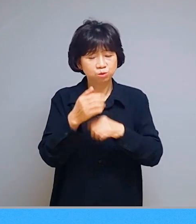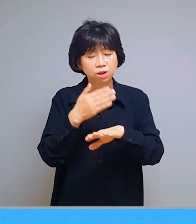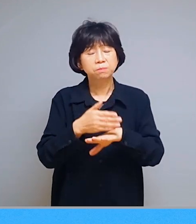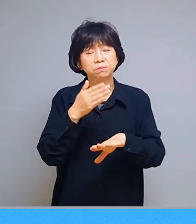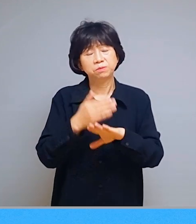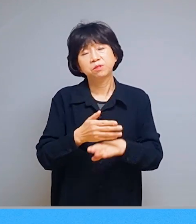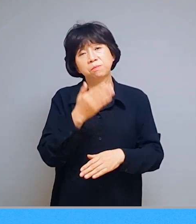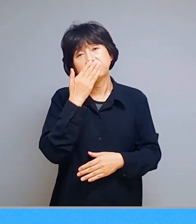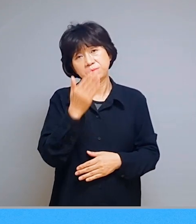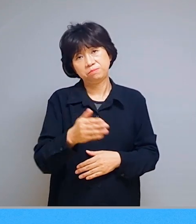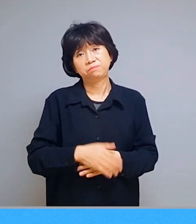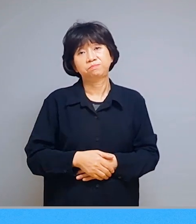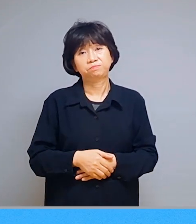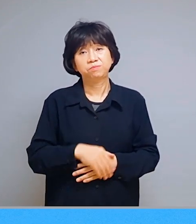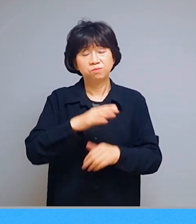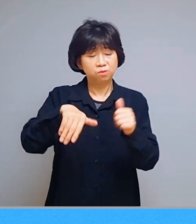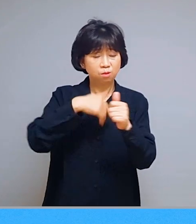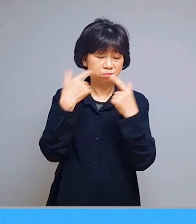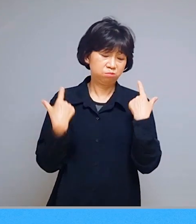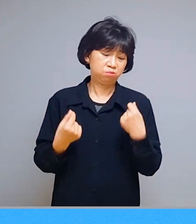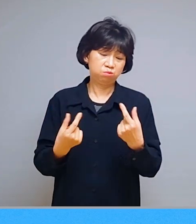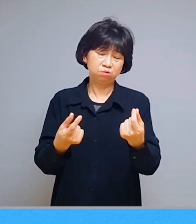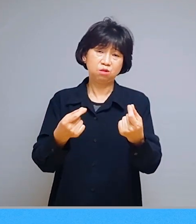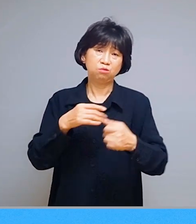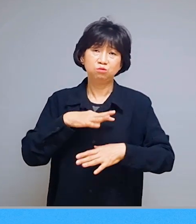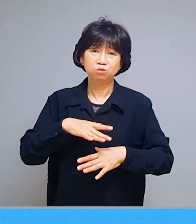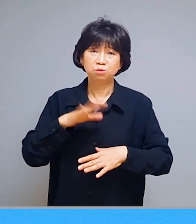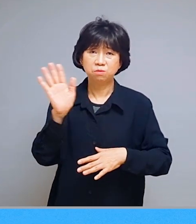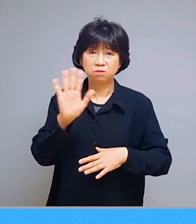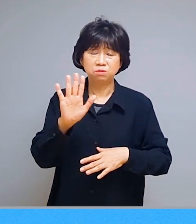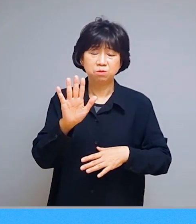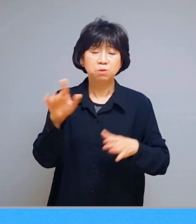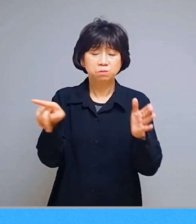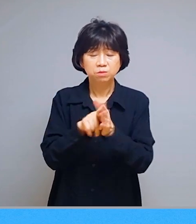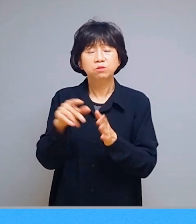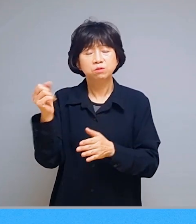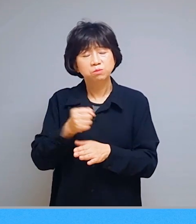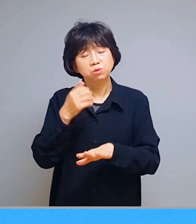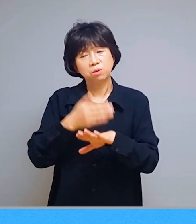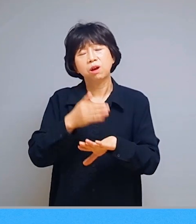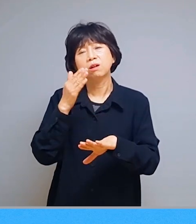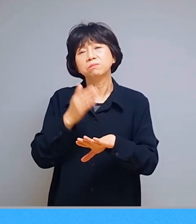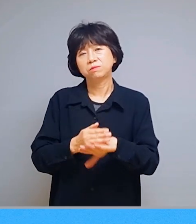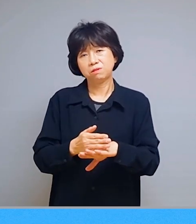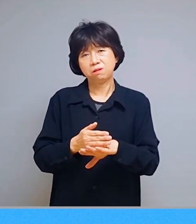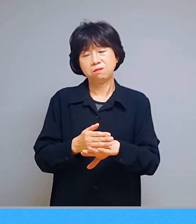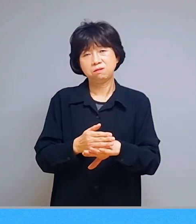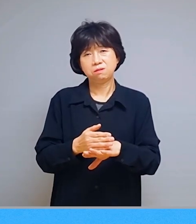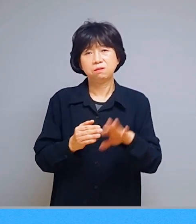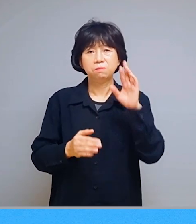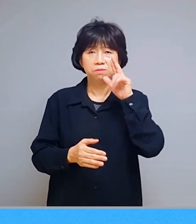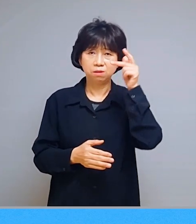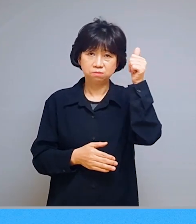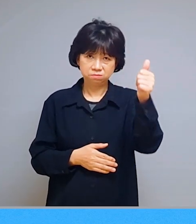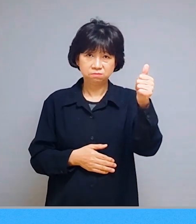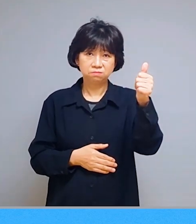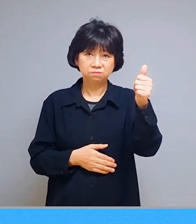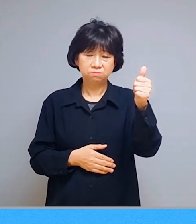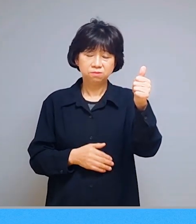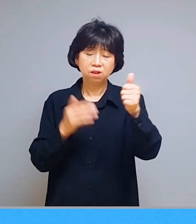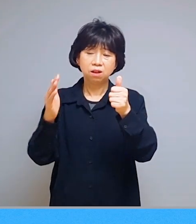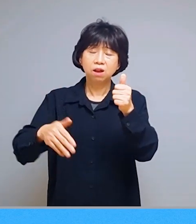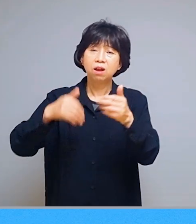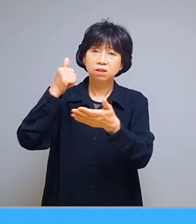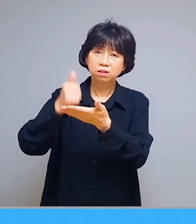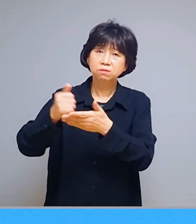감사할 수 있었던 겁니다. 두려움이 아니라 믿음으로 반응했고 감사하는 마음으로 하나님의 도우심을